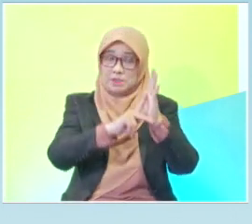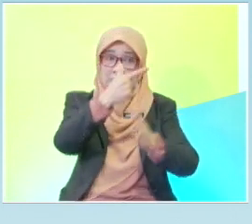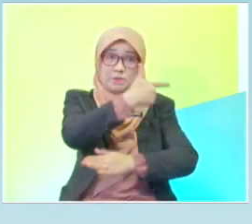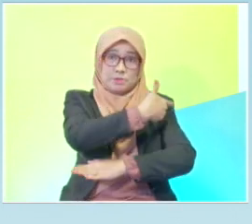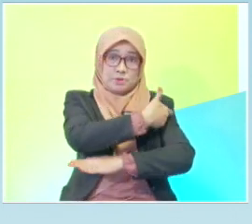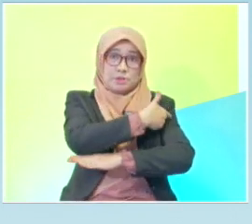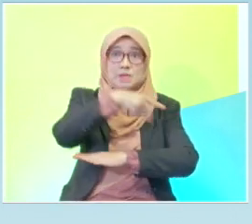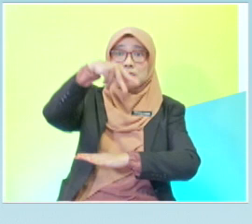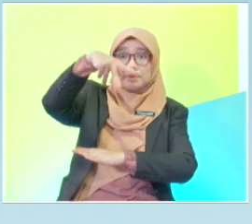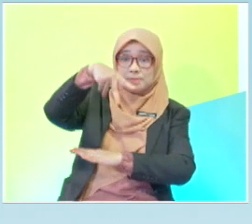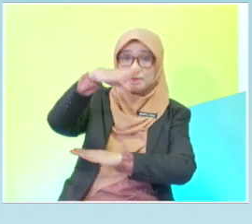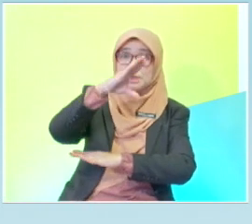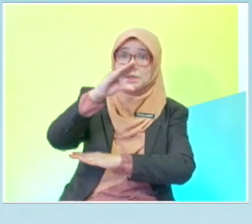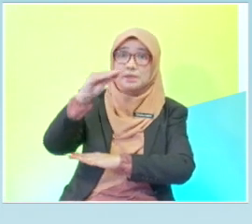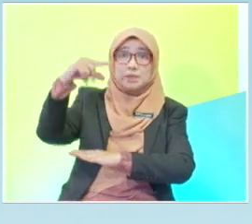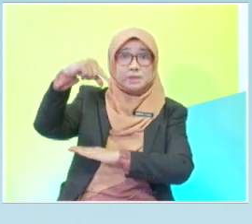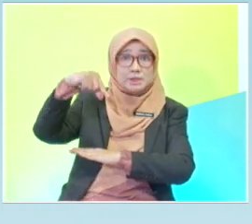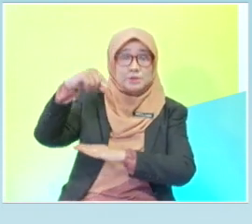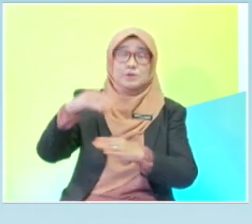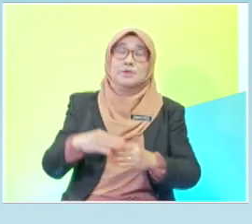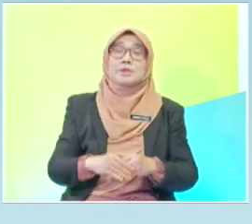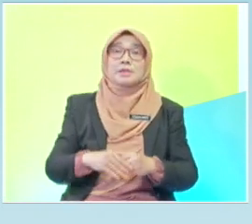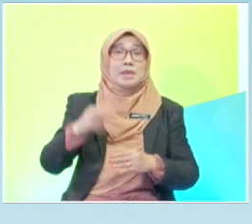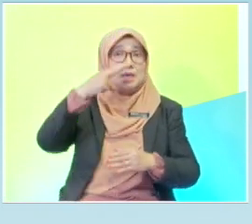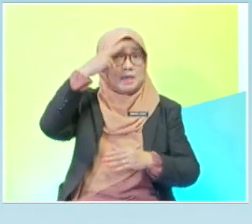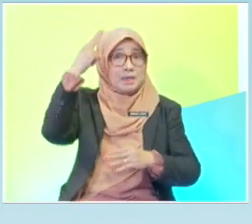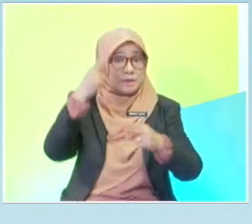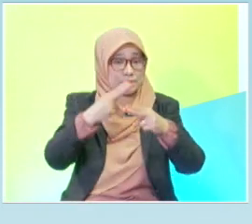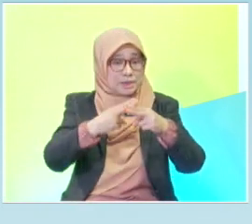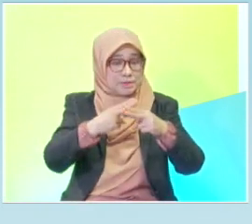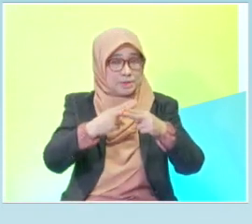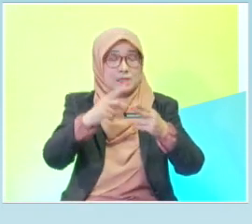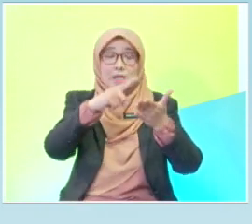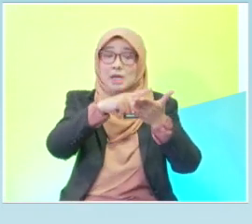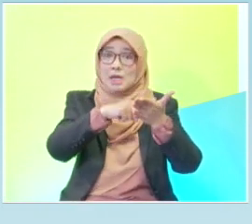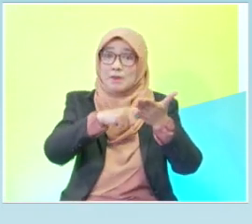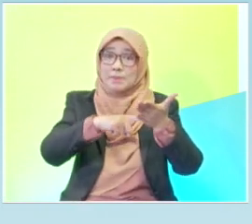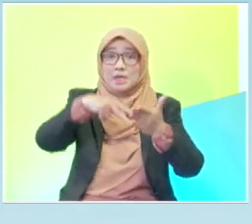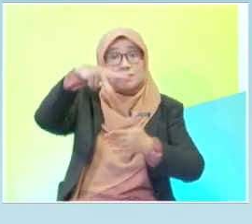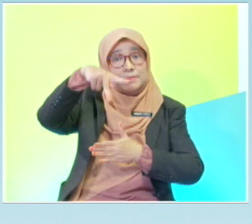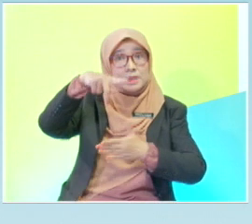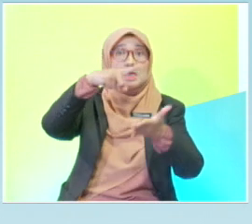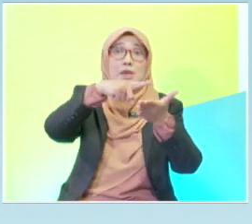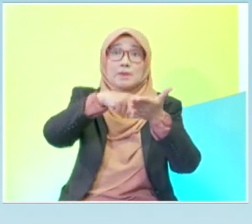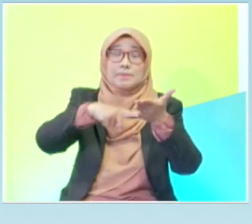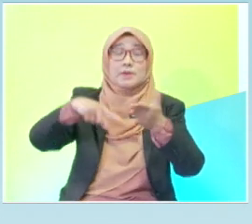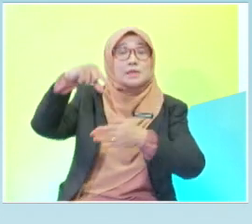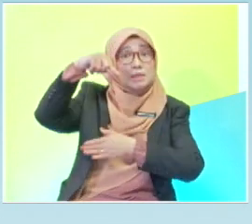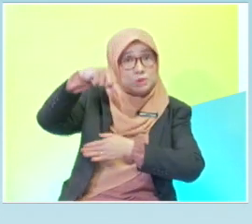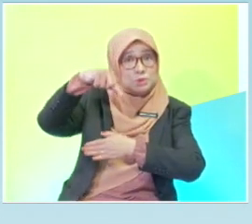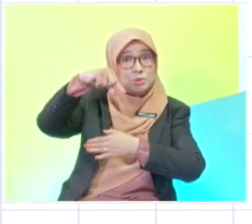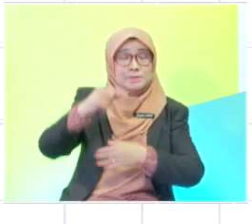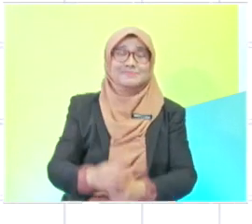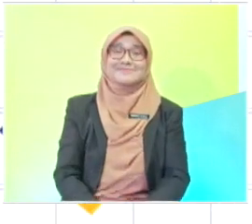juga Q. Okey, saya minta Hanif untuk namakan apakah keimunan P dan apakah keimunan Q.